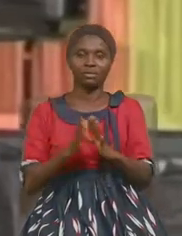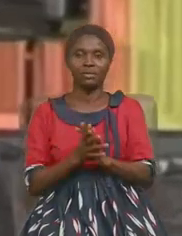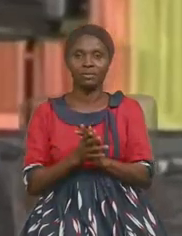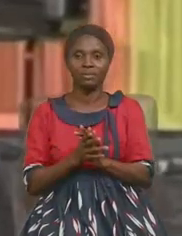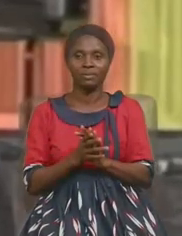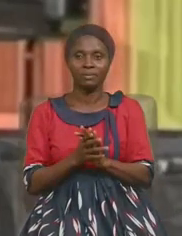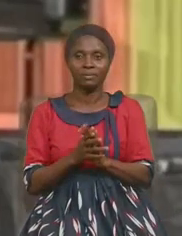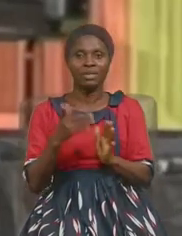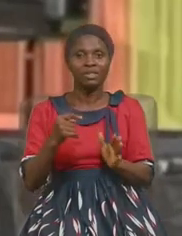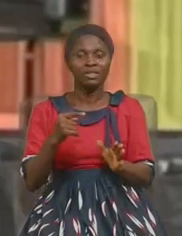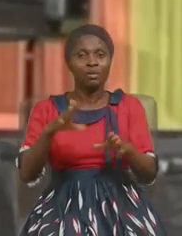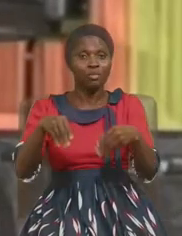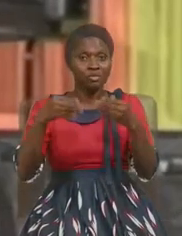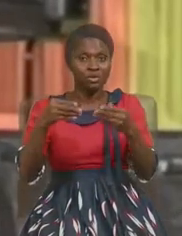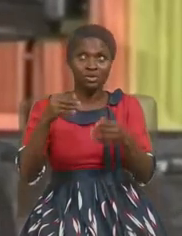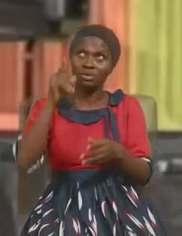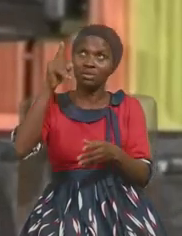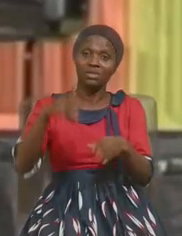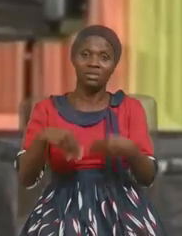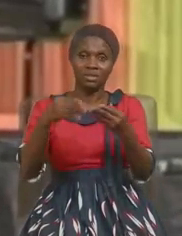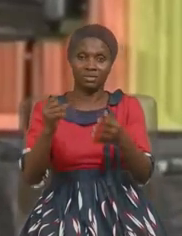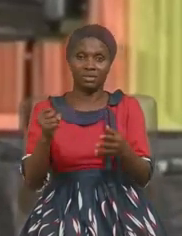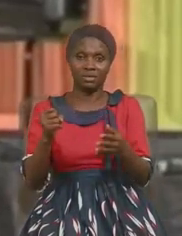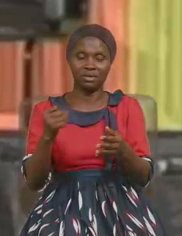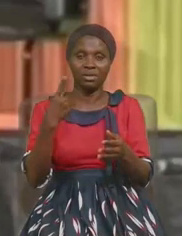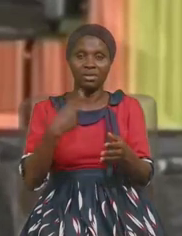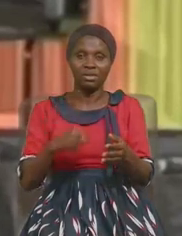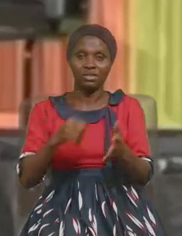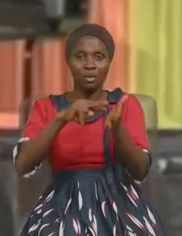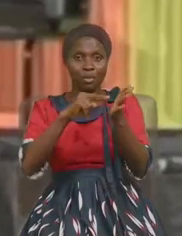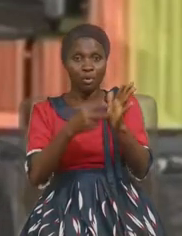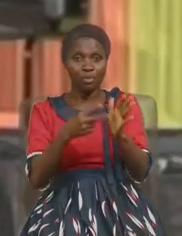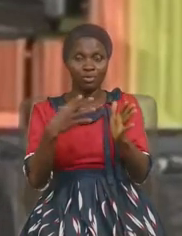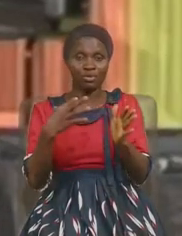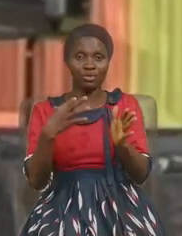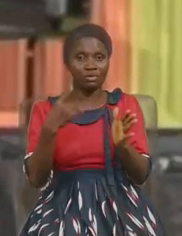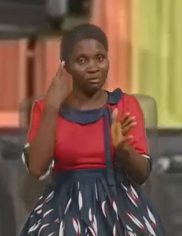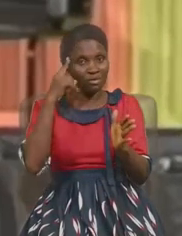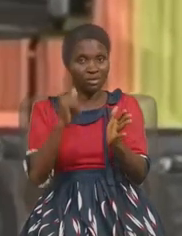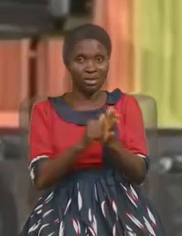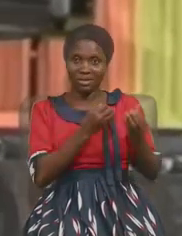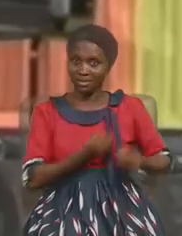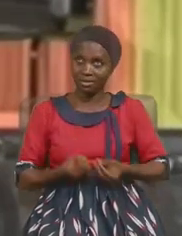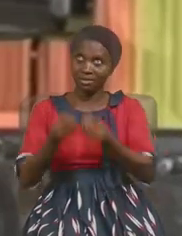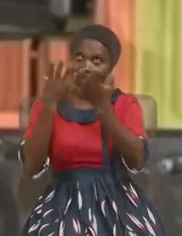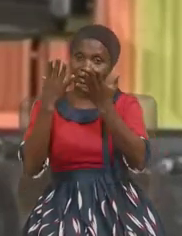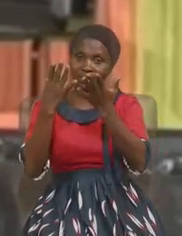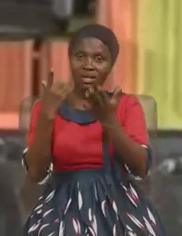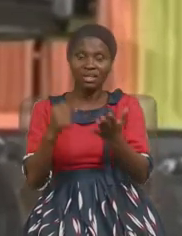la provision qu'il a faite, le but de ce sacrifice, la